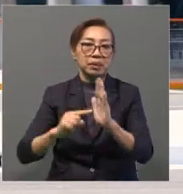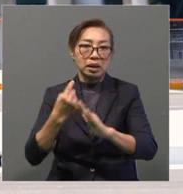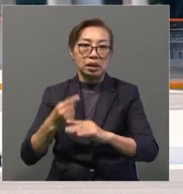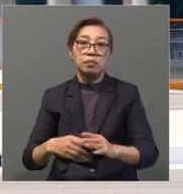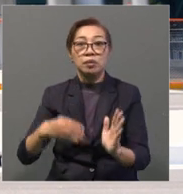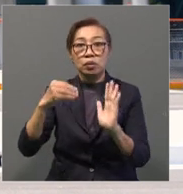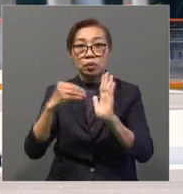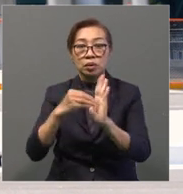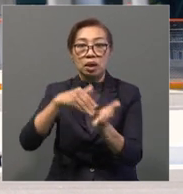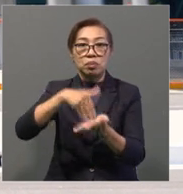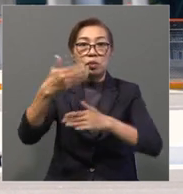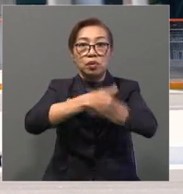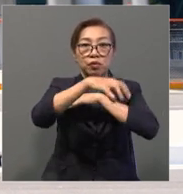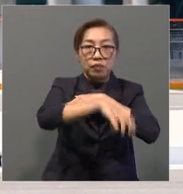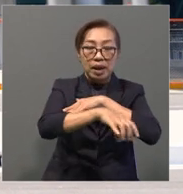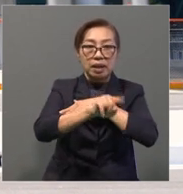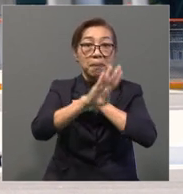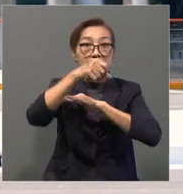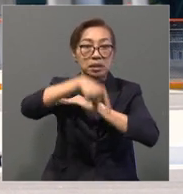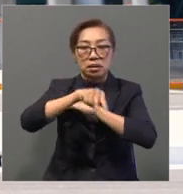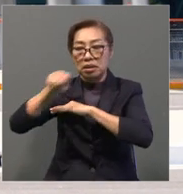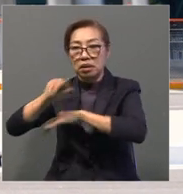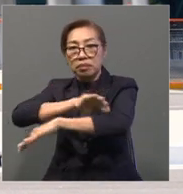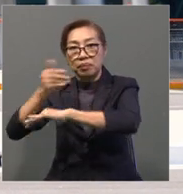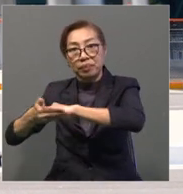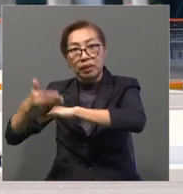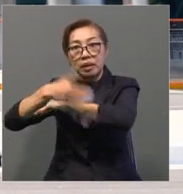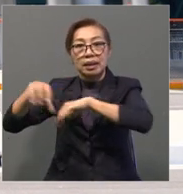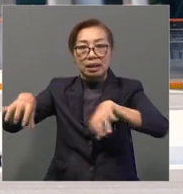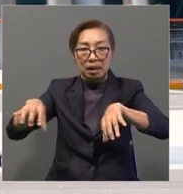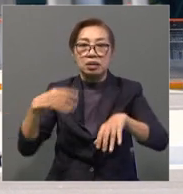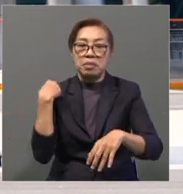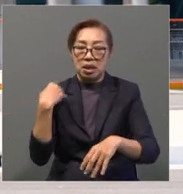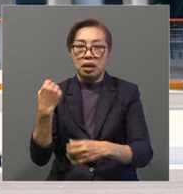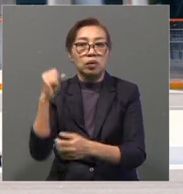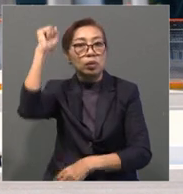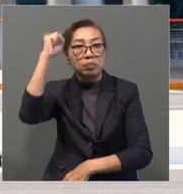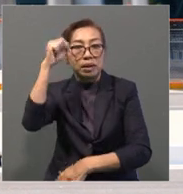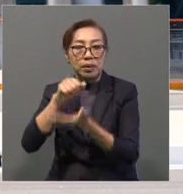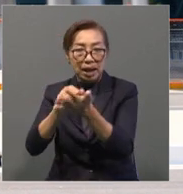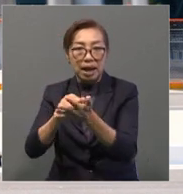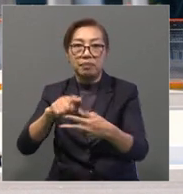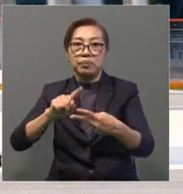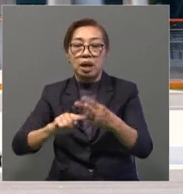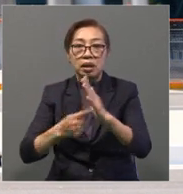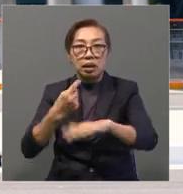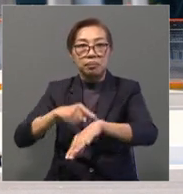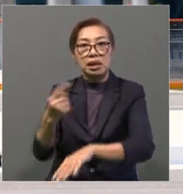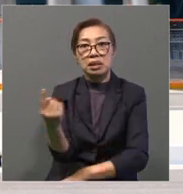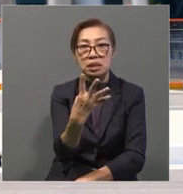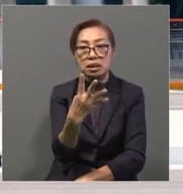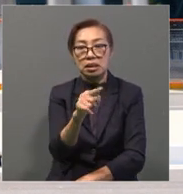ที่สถานีกลางกรุงเทพอภิวัฒน์และก็สถานีรถไฟกรุงเทพฯ -หัวลำโพงนอกจากนี้ก็จะมีการจัดเดินรถโดยสารตั้งแต่เวลา